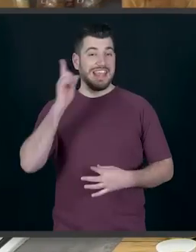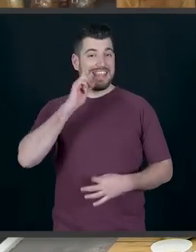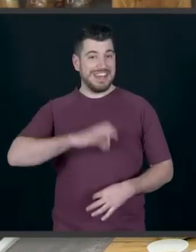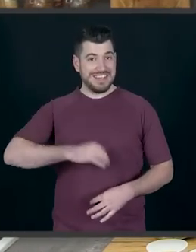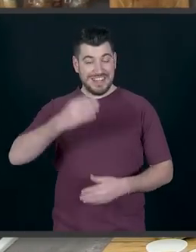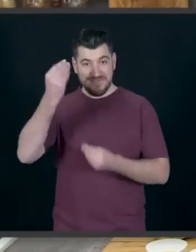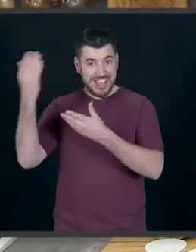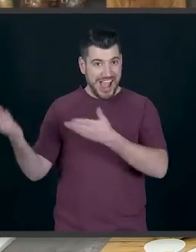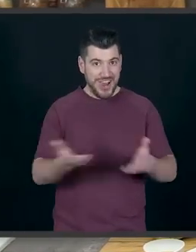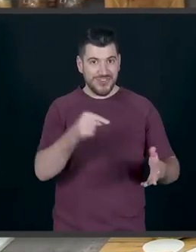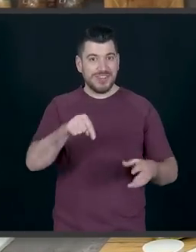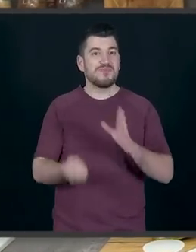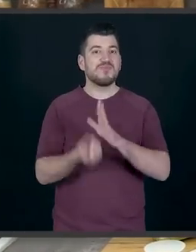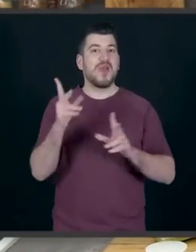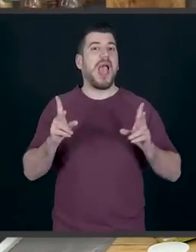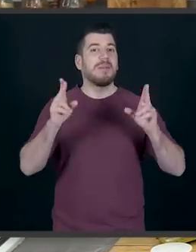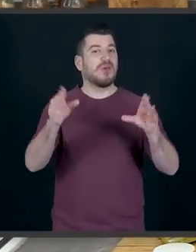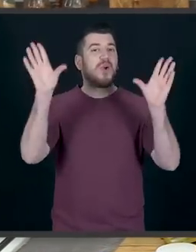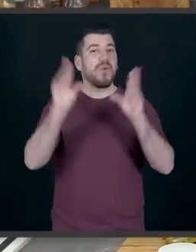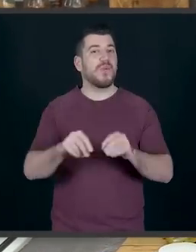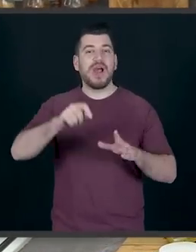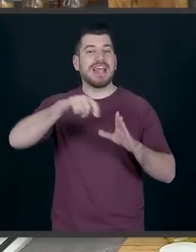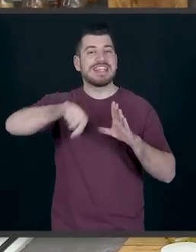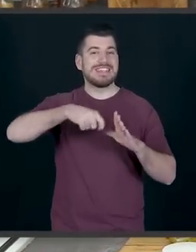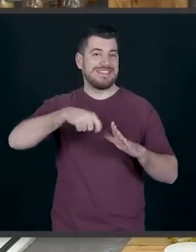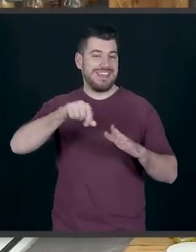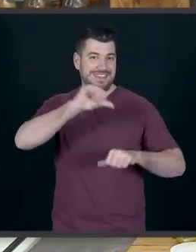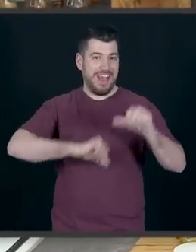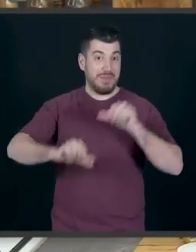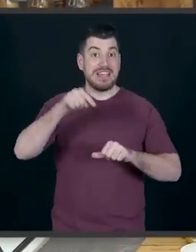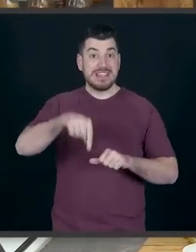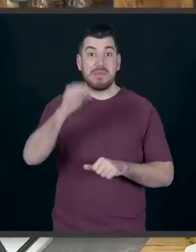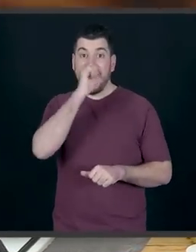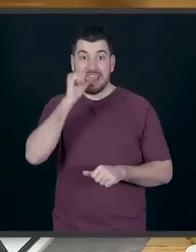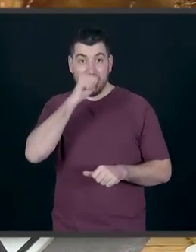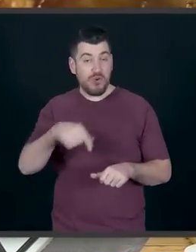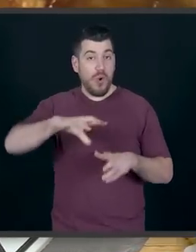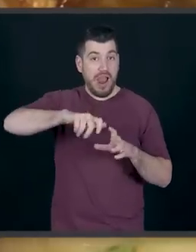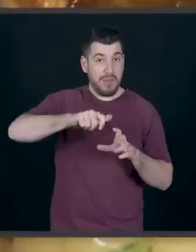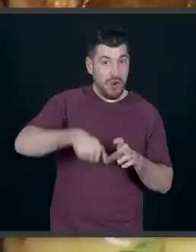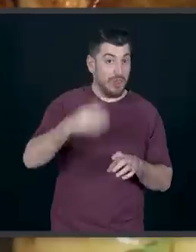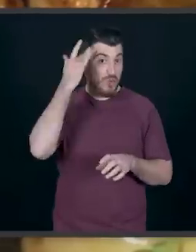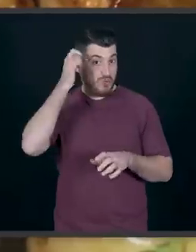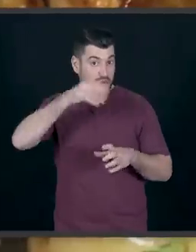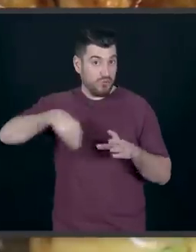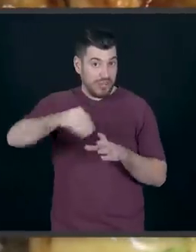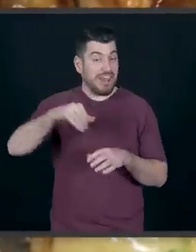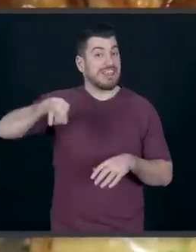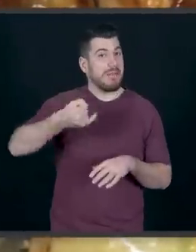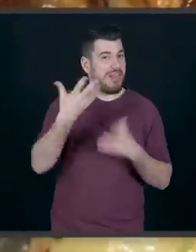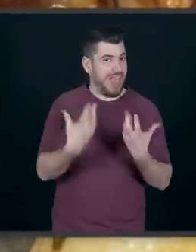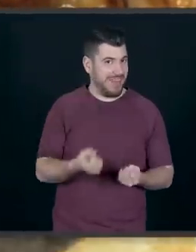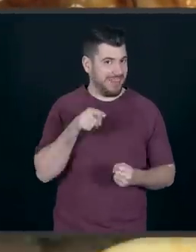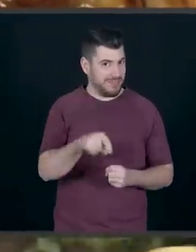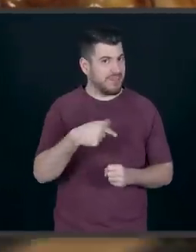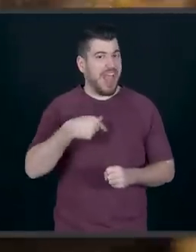Κυρίες και κύριοι, καλώς ήρθατε σε ένα ακόμα επεισόδιο του Kitchen Lab. Σήμερα έχουμε χοιρινό, λεμονάτο, μουσταρδάτο και μελένιο. Θα είναι πάρα